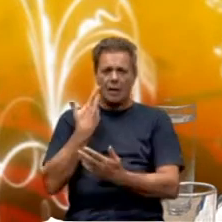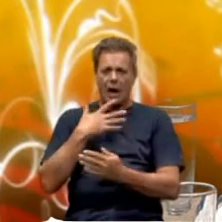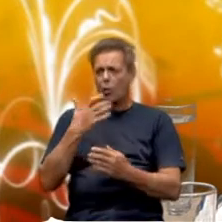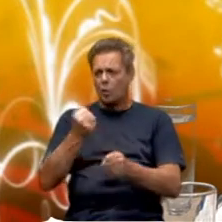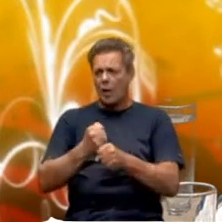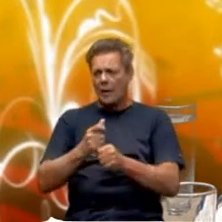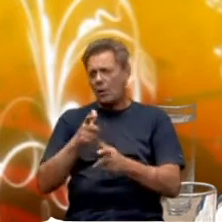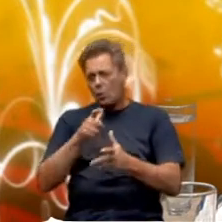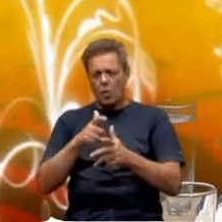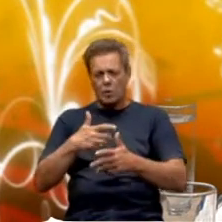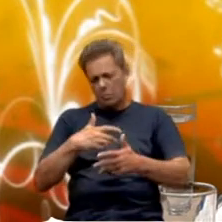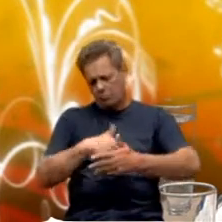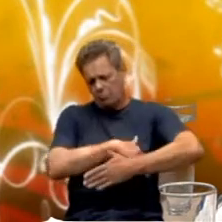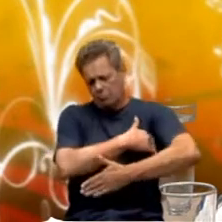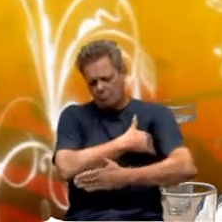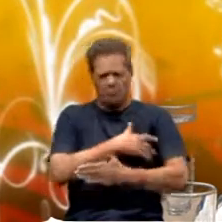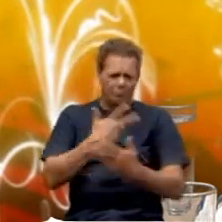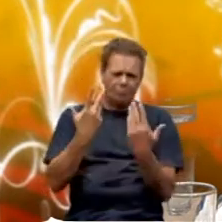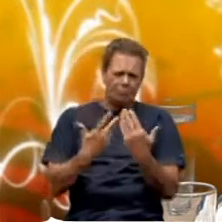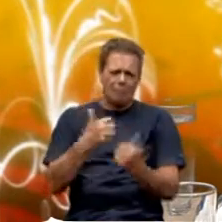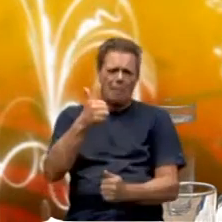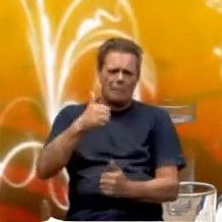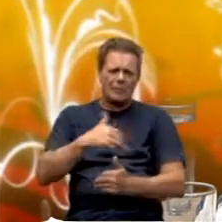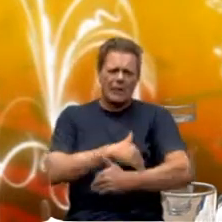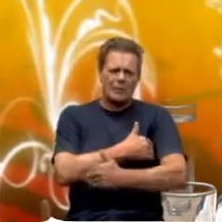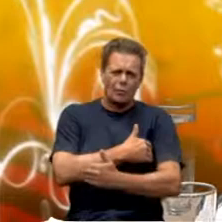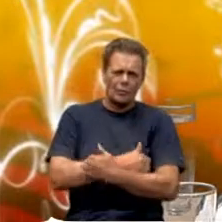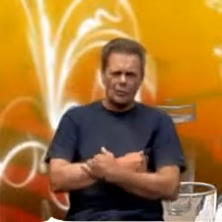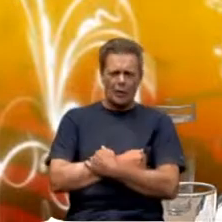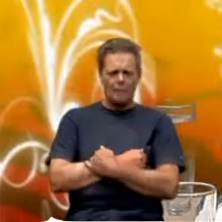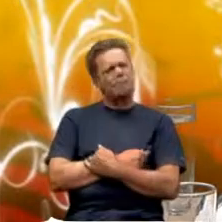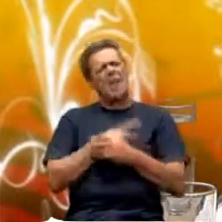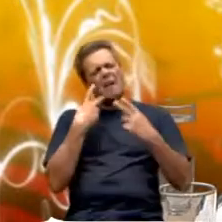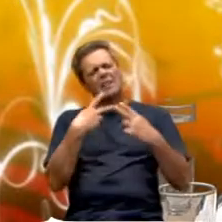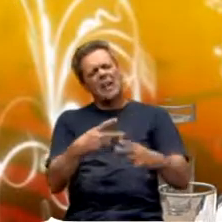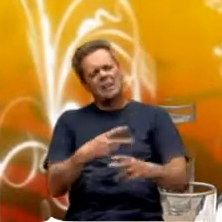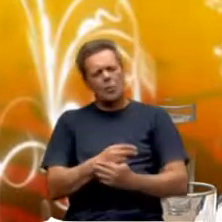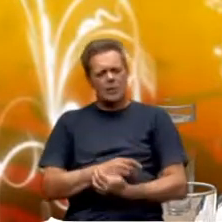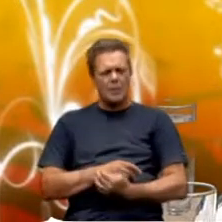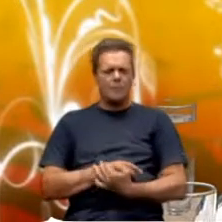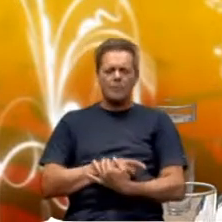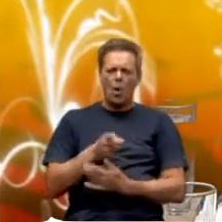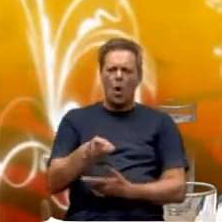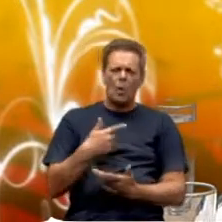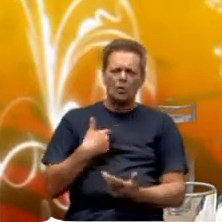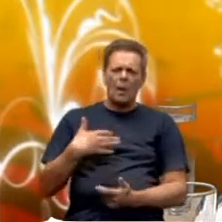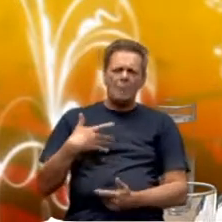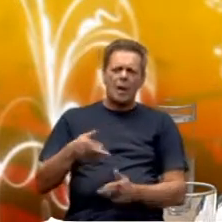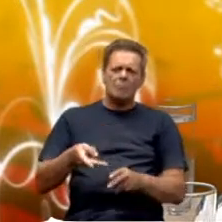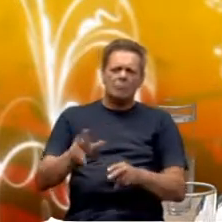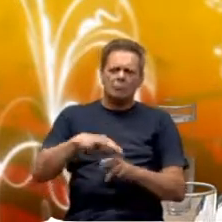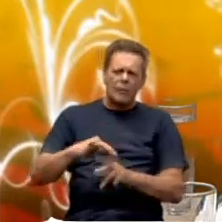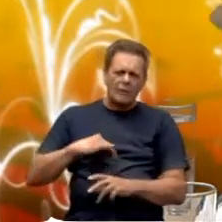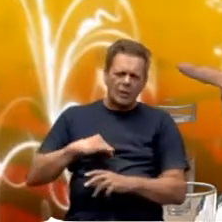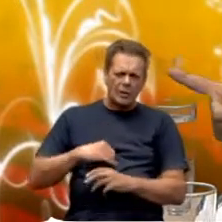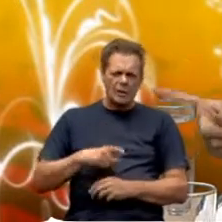vidite kako je koga odgajao njegov roditelj, takav je on. E, ali ajmo se mi vratiti na temu koja je nama danas najvažnija. Vi ste na